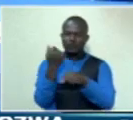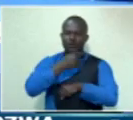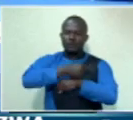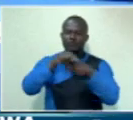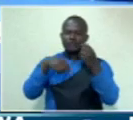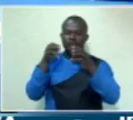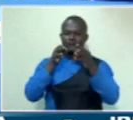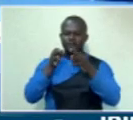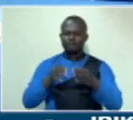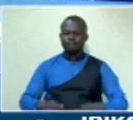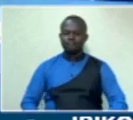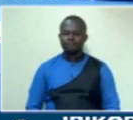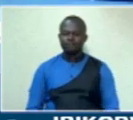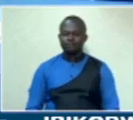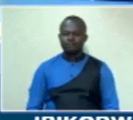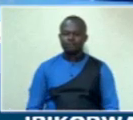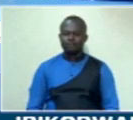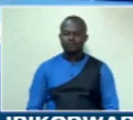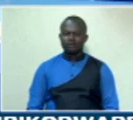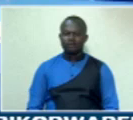mwaze kudusobanurira